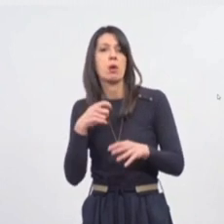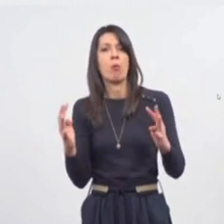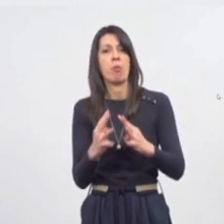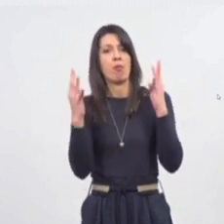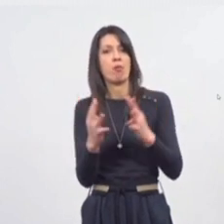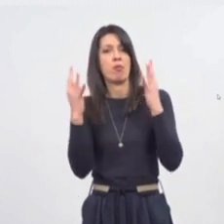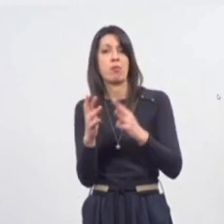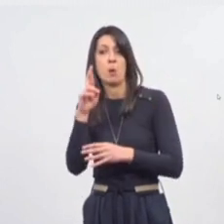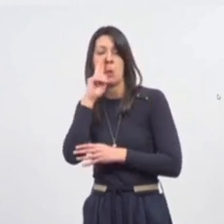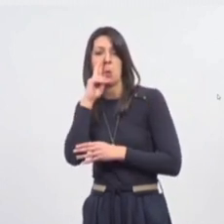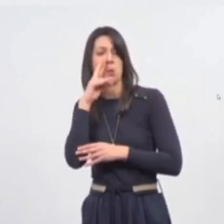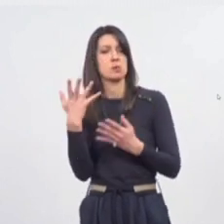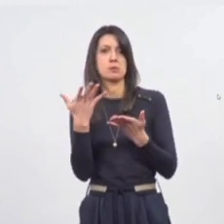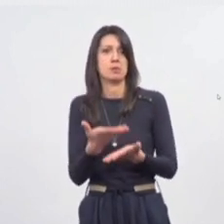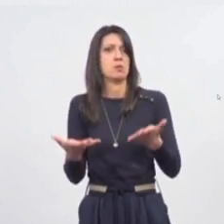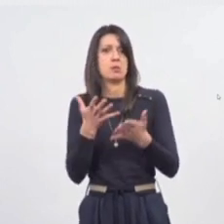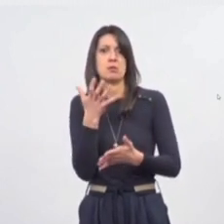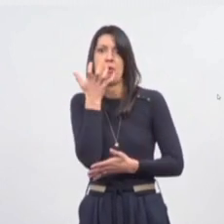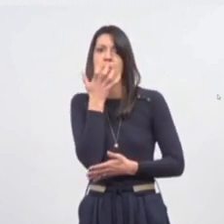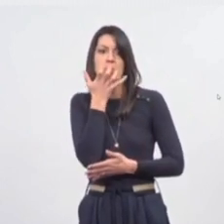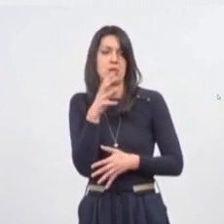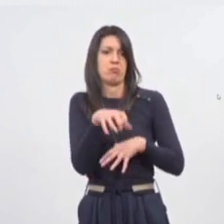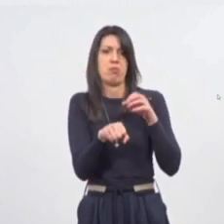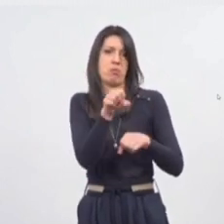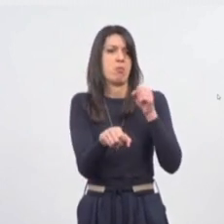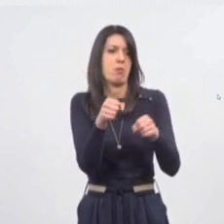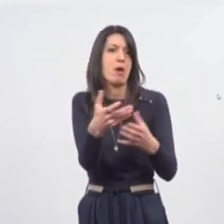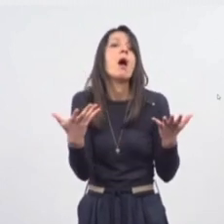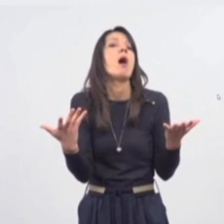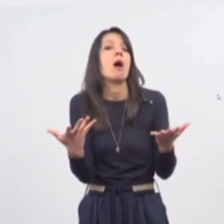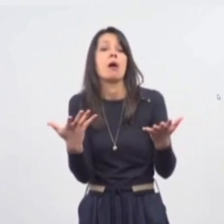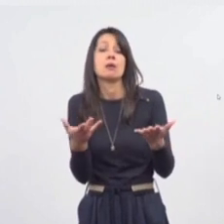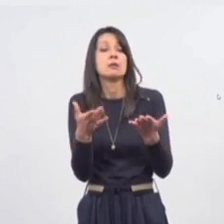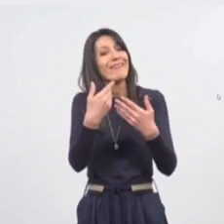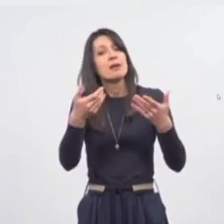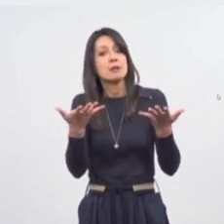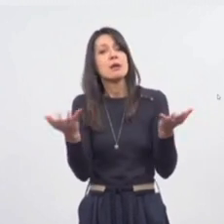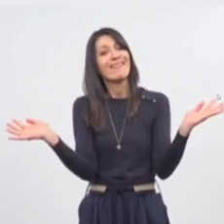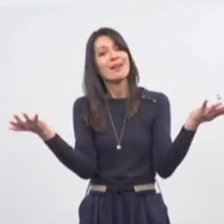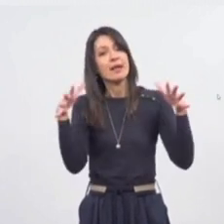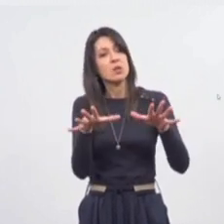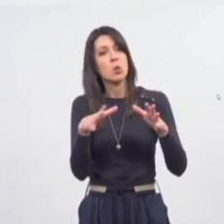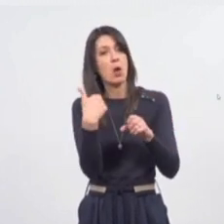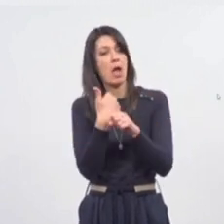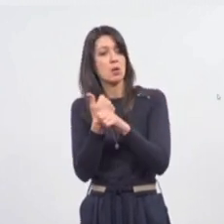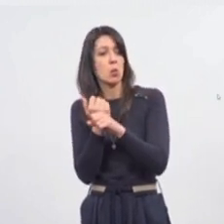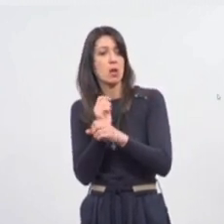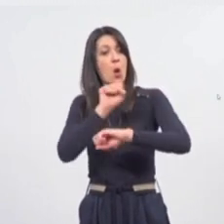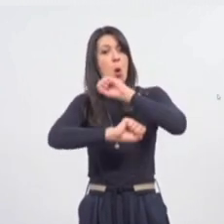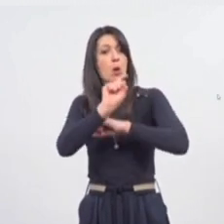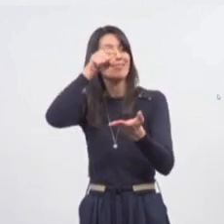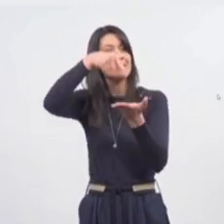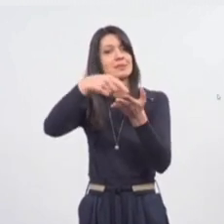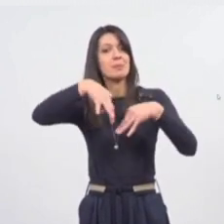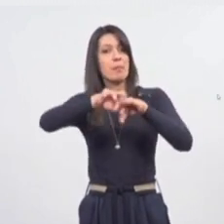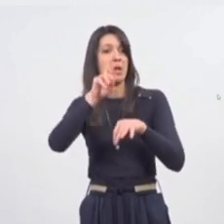armées russes, il est inconcevable que cette réunion annuelle se tienne dans un pays qui a d'ores et déjà, dont le